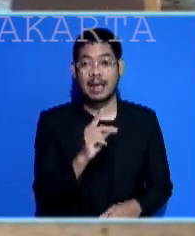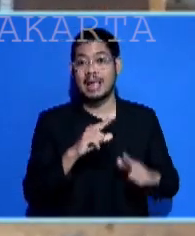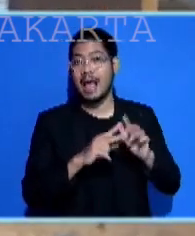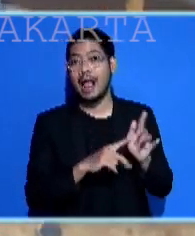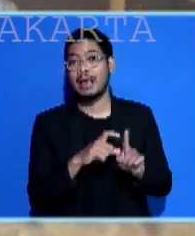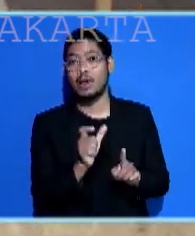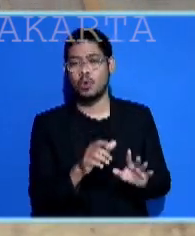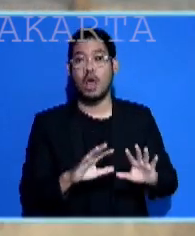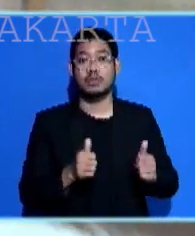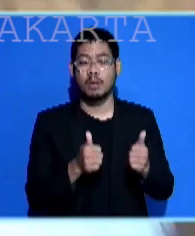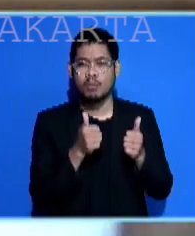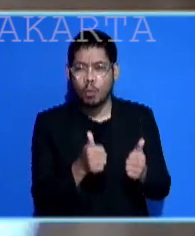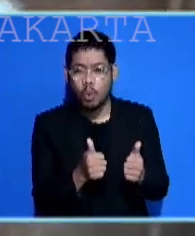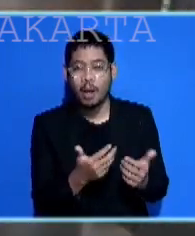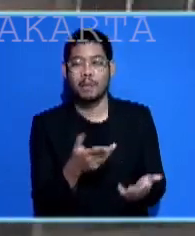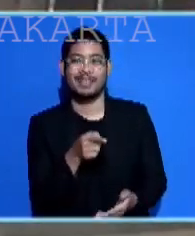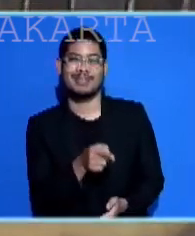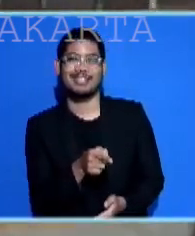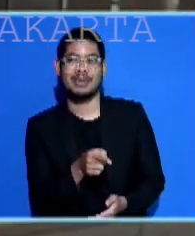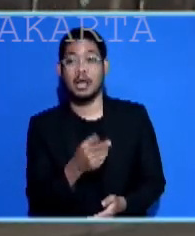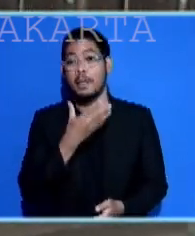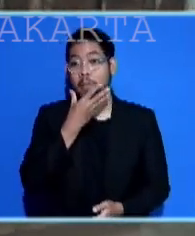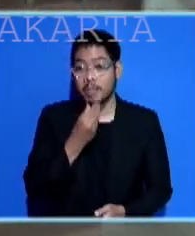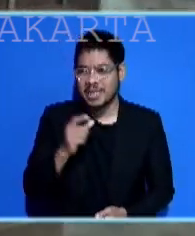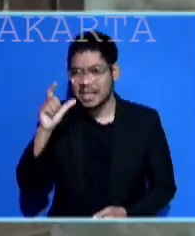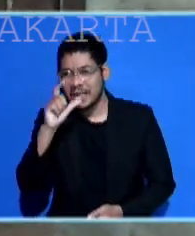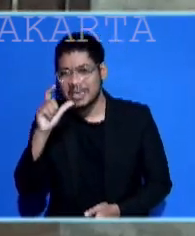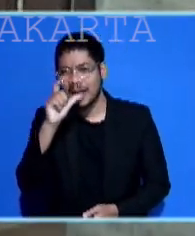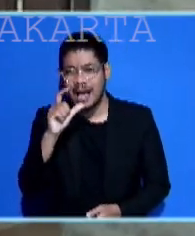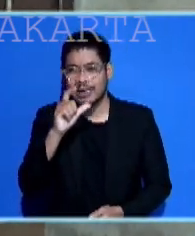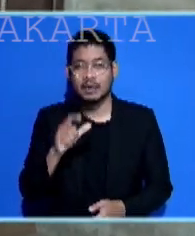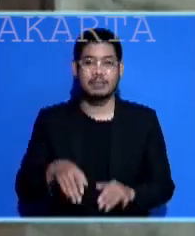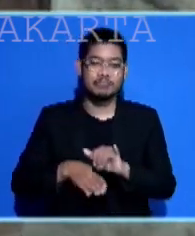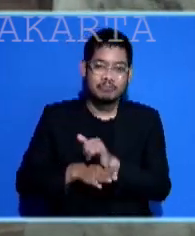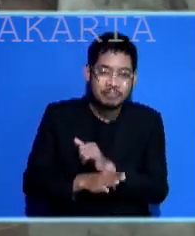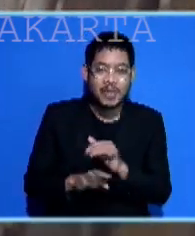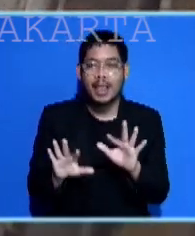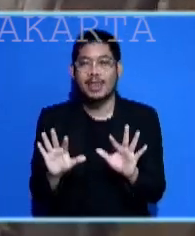pe kathah dipunangbanaran ingang